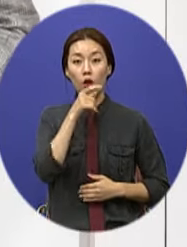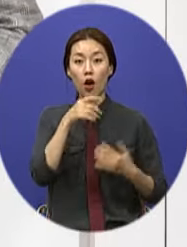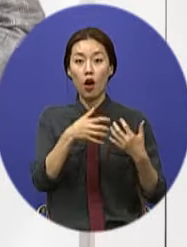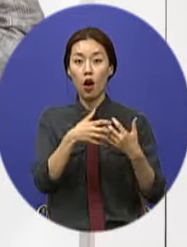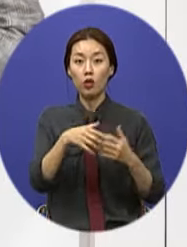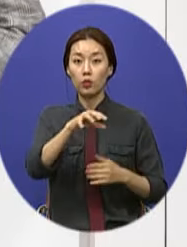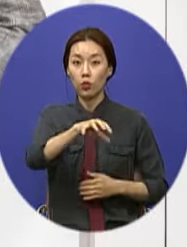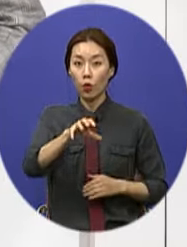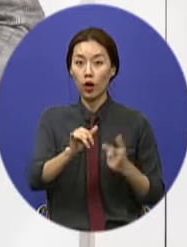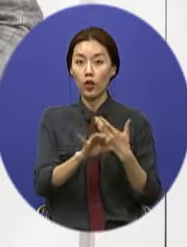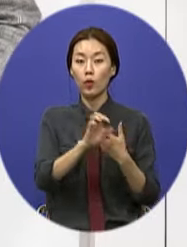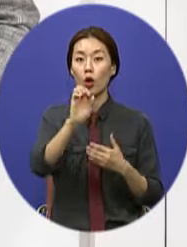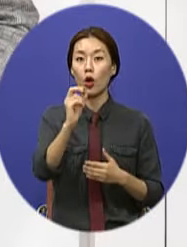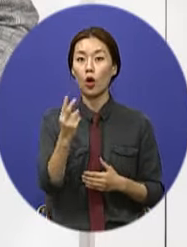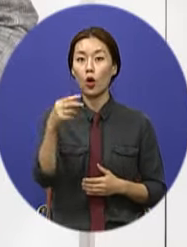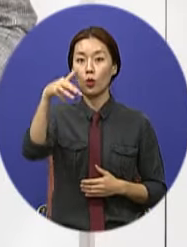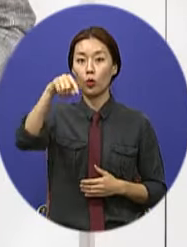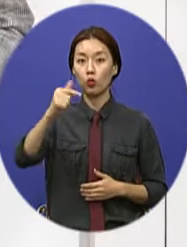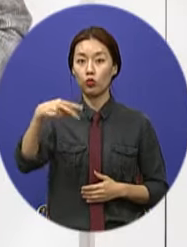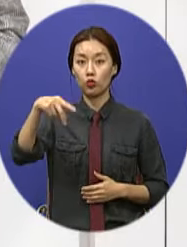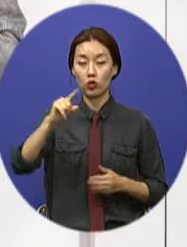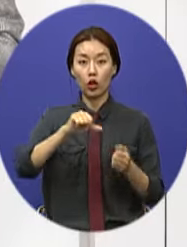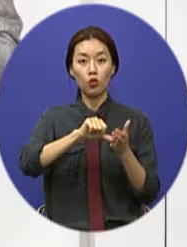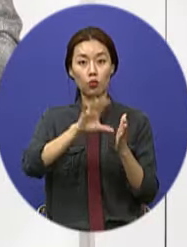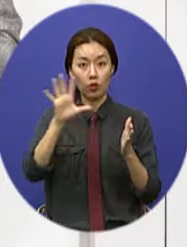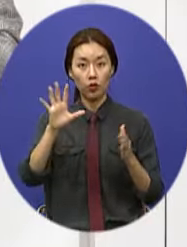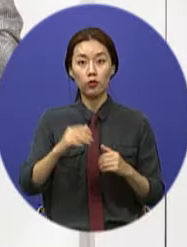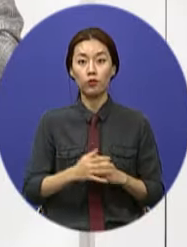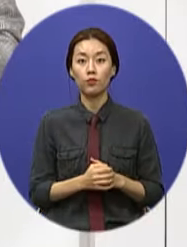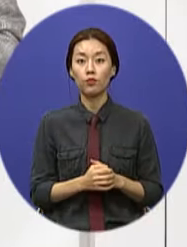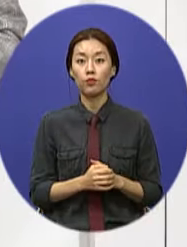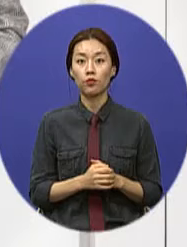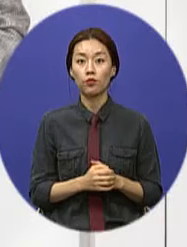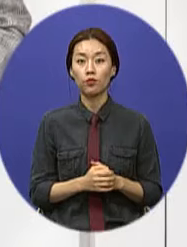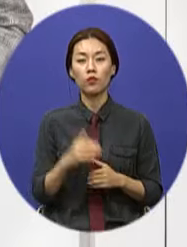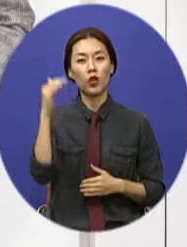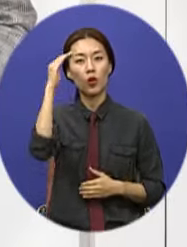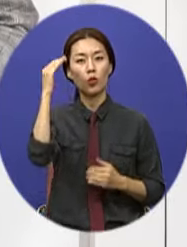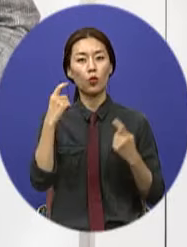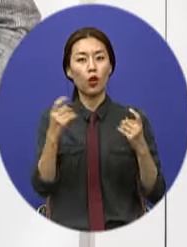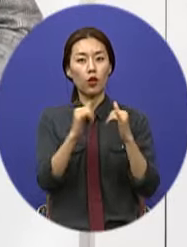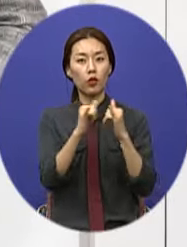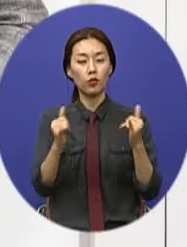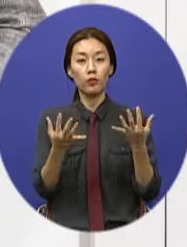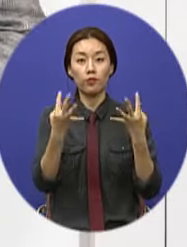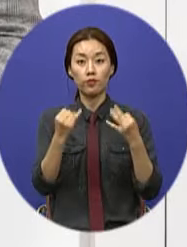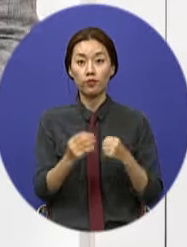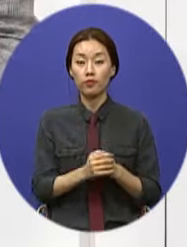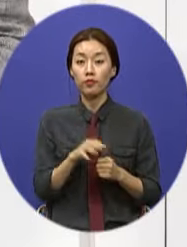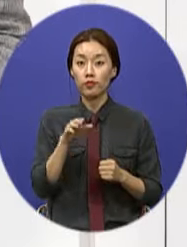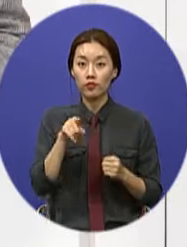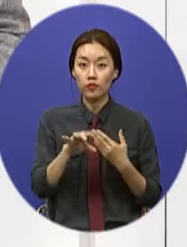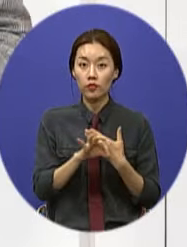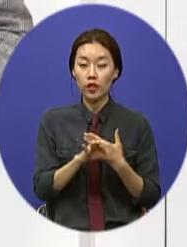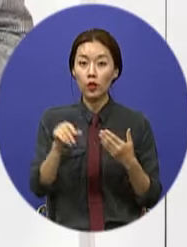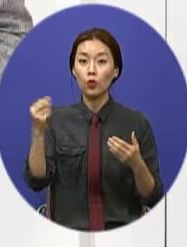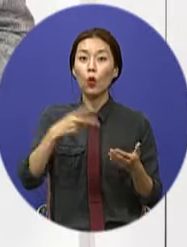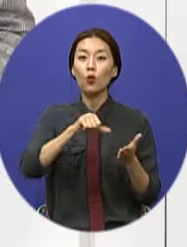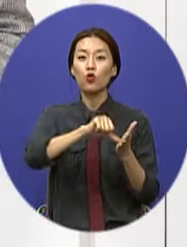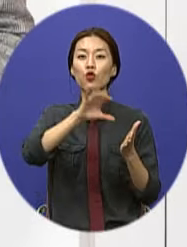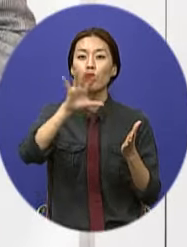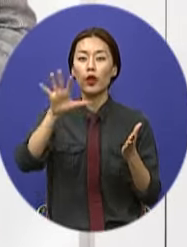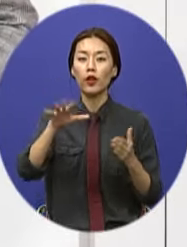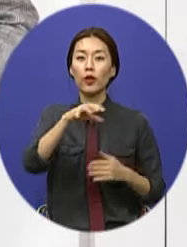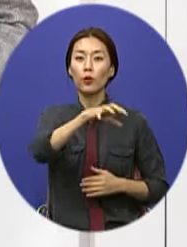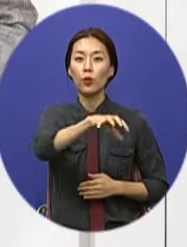뭐 표충사. 그럼요. 표충사 유명하고. 네. 관광객들이 많이. 아 그래. 그러면 저 어디 유명한 곳을 좀